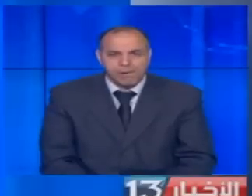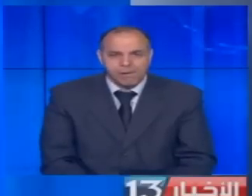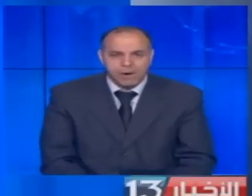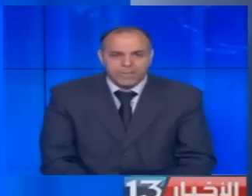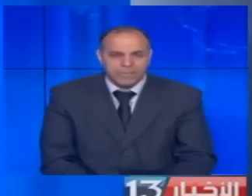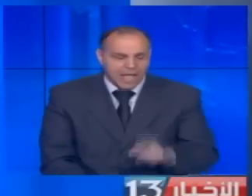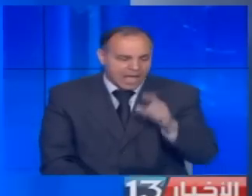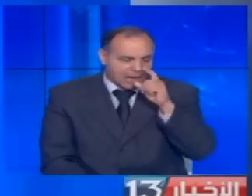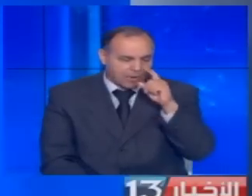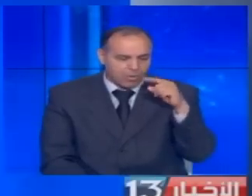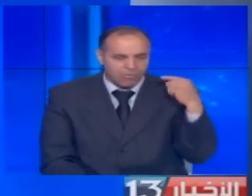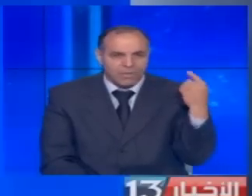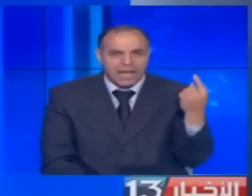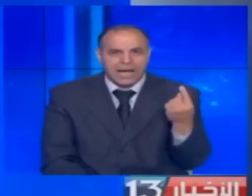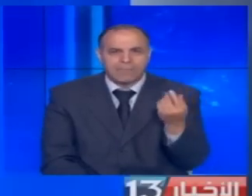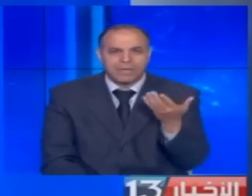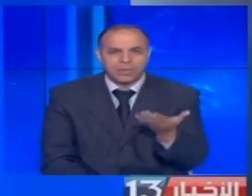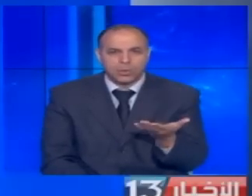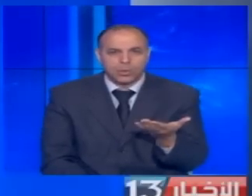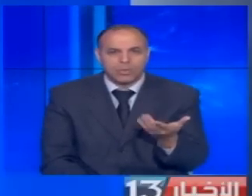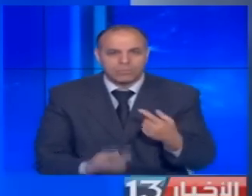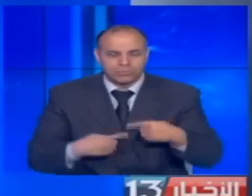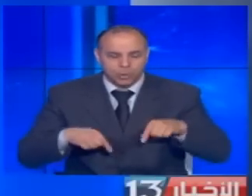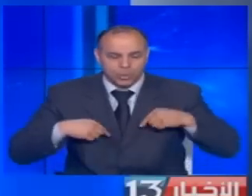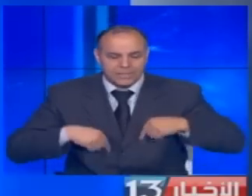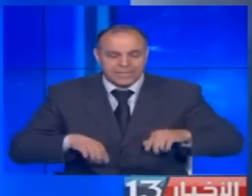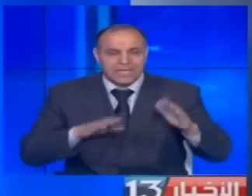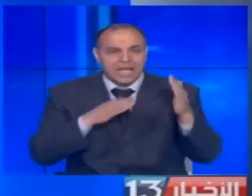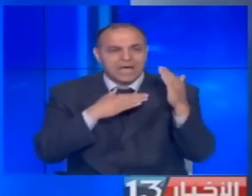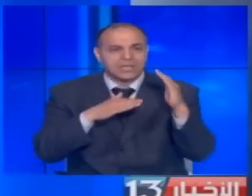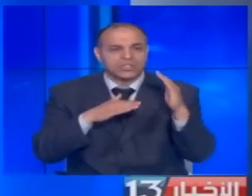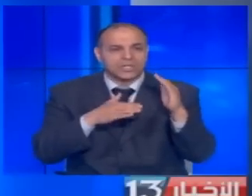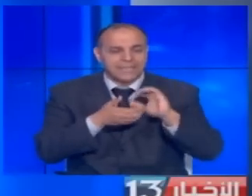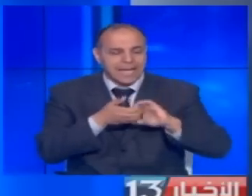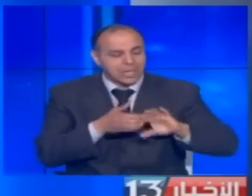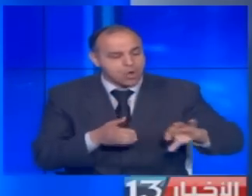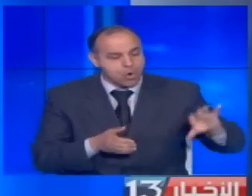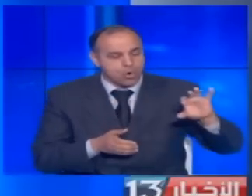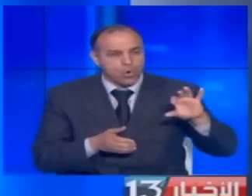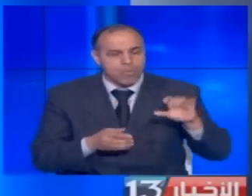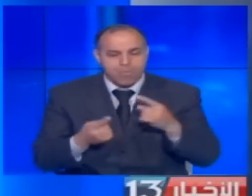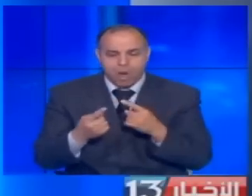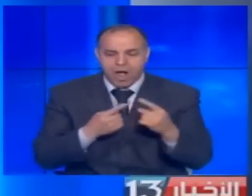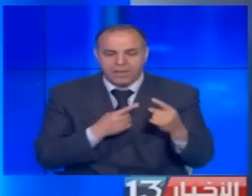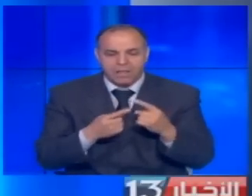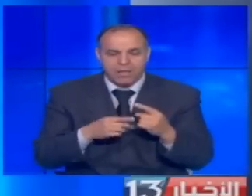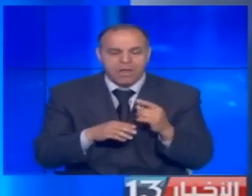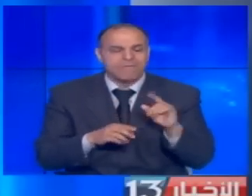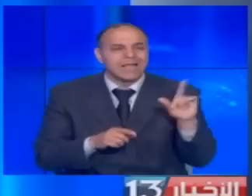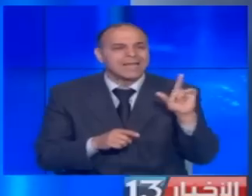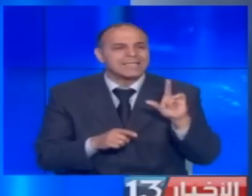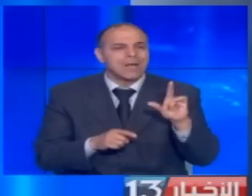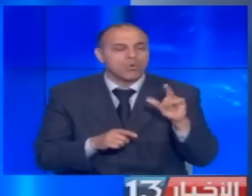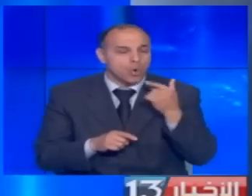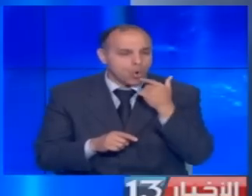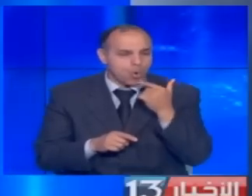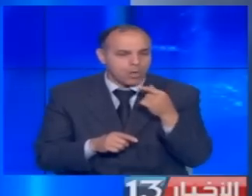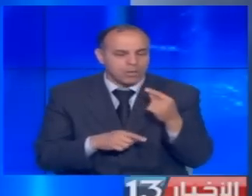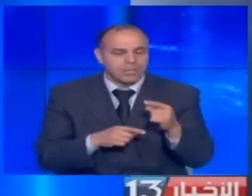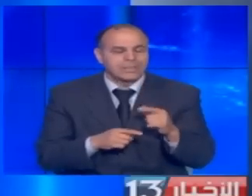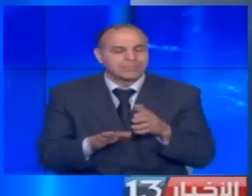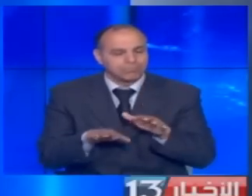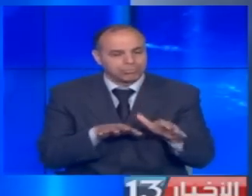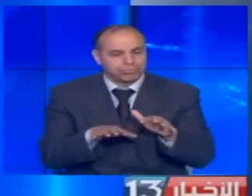عربيا ودوليا يعقد وزراء خارجيه الاتحاد الاوروبي محادثات في لوكسمبورغ اليوم سيسعون